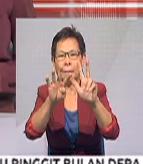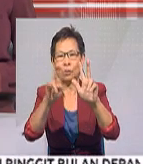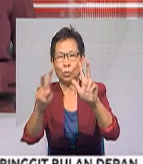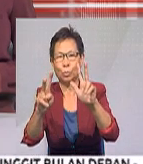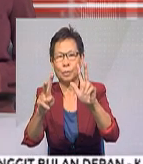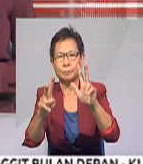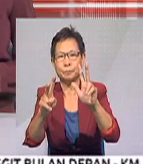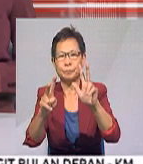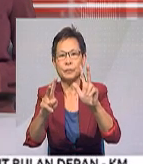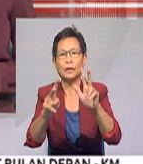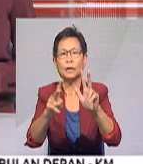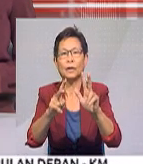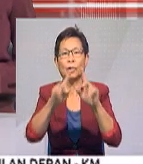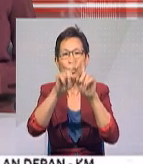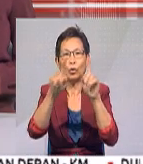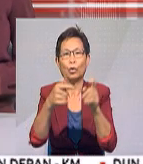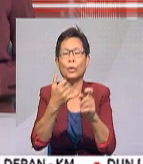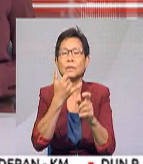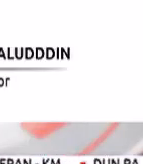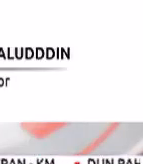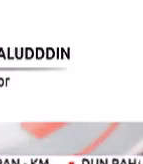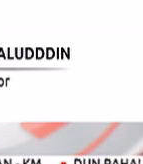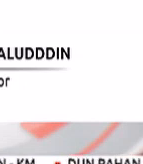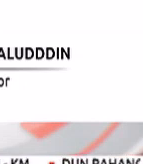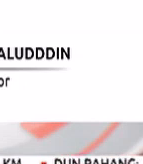Kanun Kesesaan Kurungan Salah.